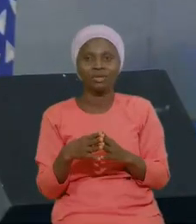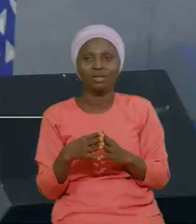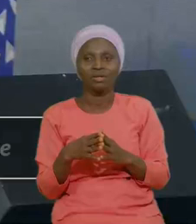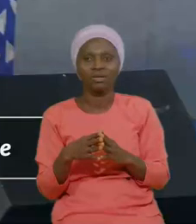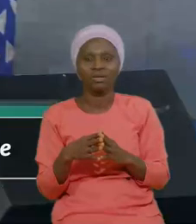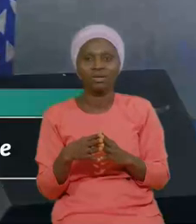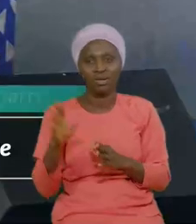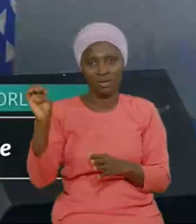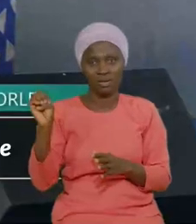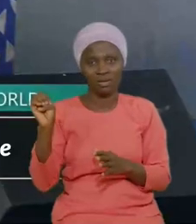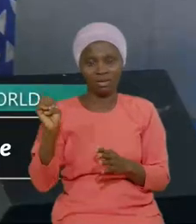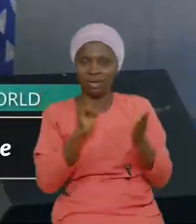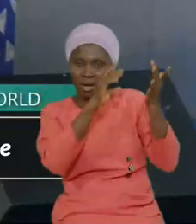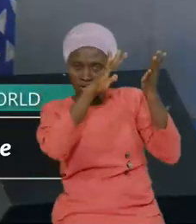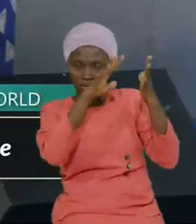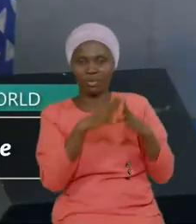Quatrièmement, changer.